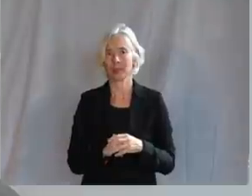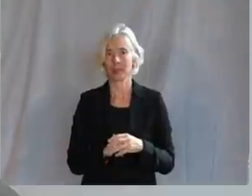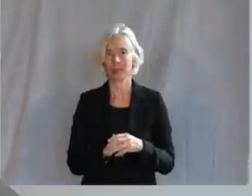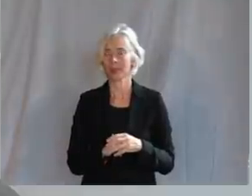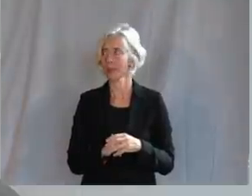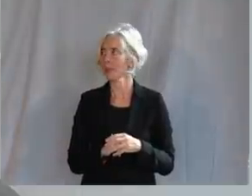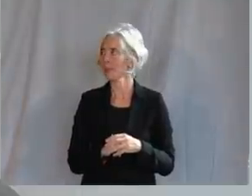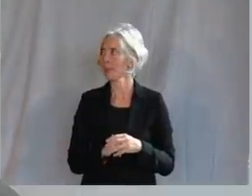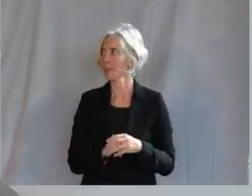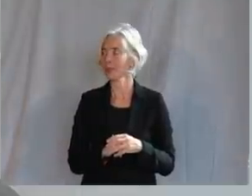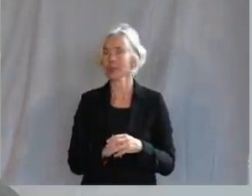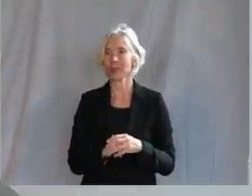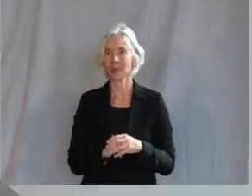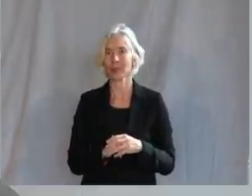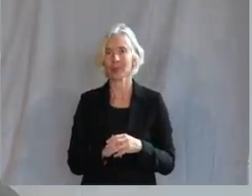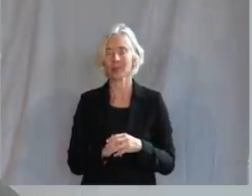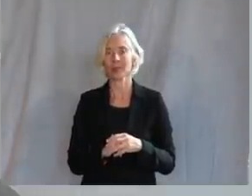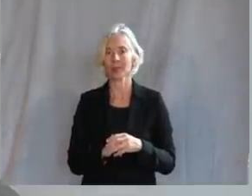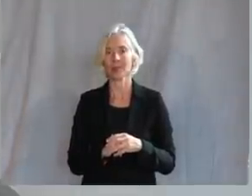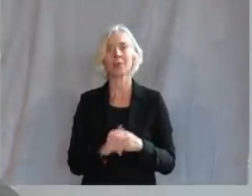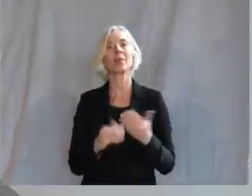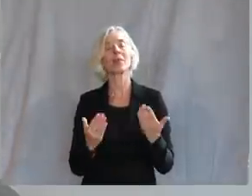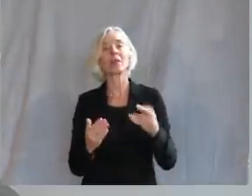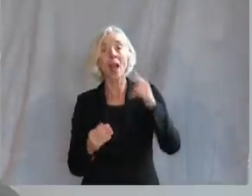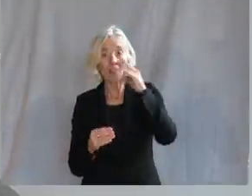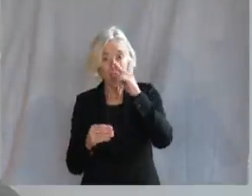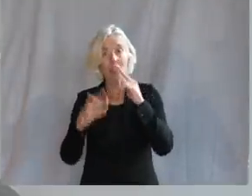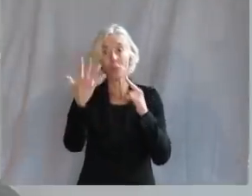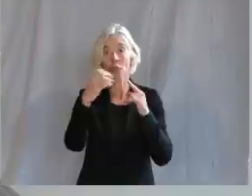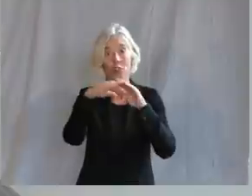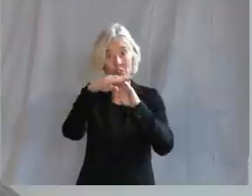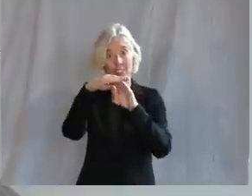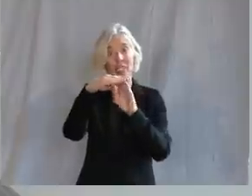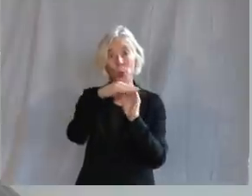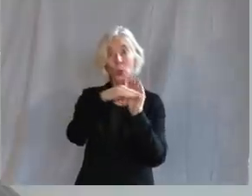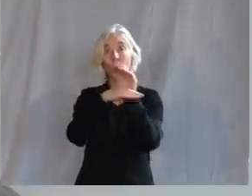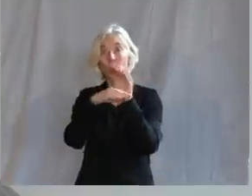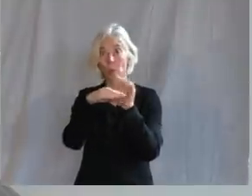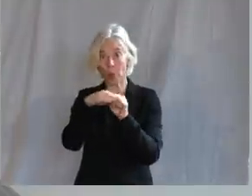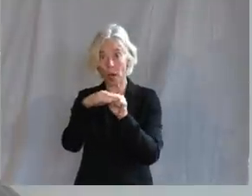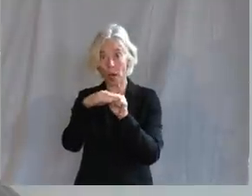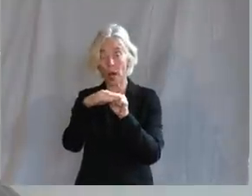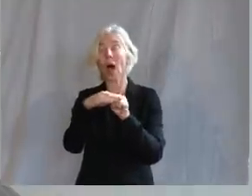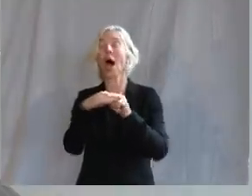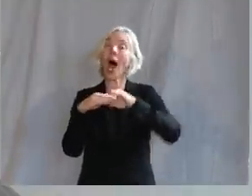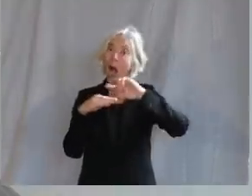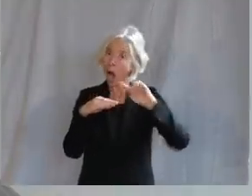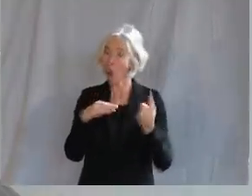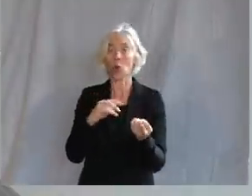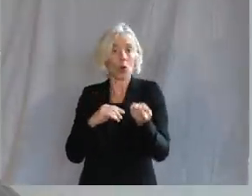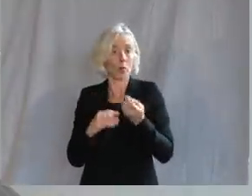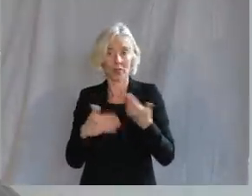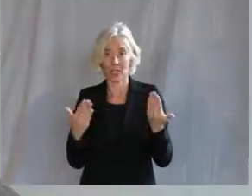Dann werden wir, sollte der Wert von 50 überschritten werden, eine Sperrstunde einführen,